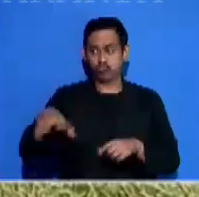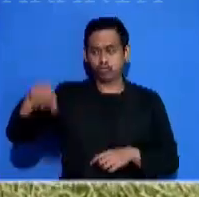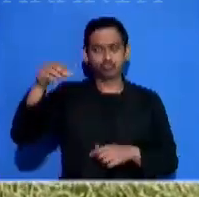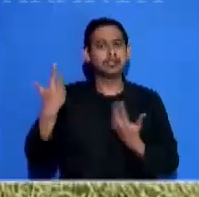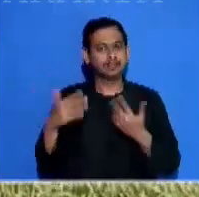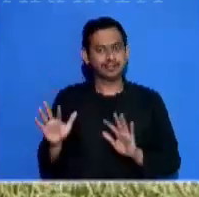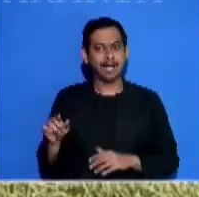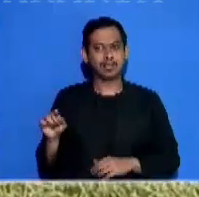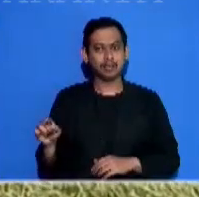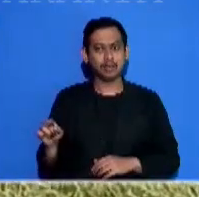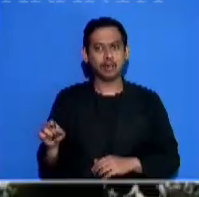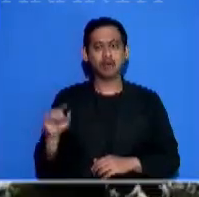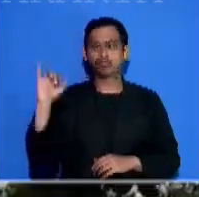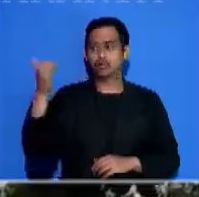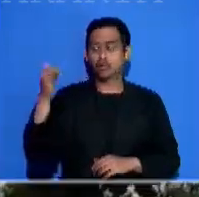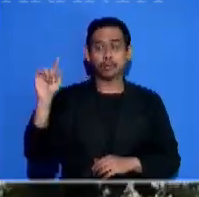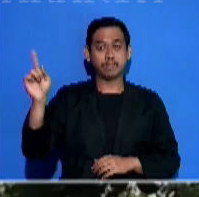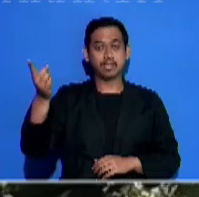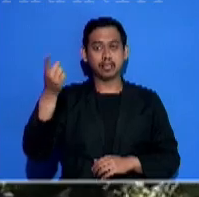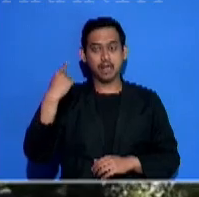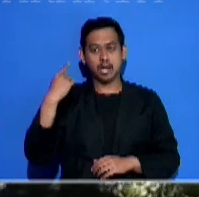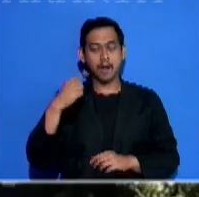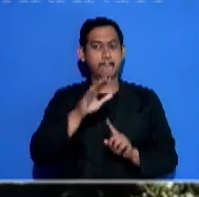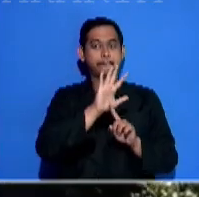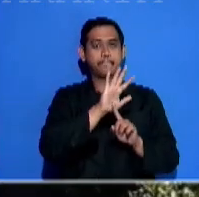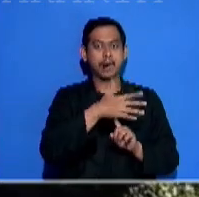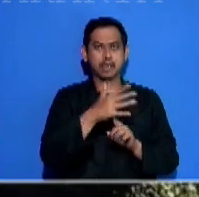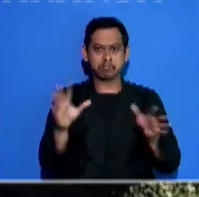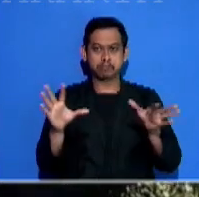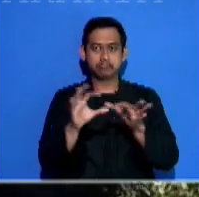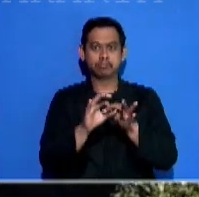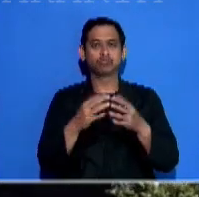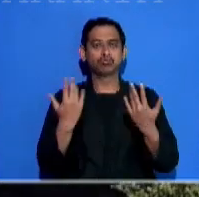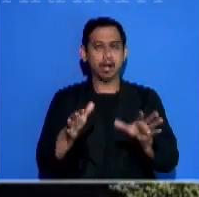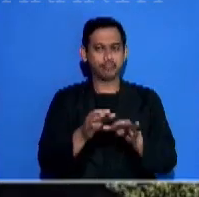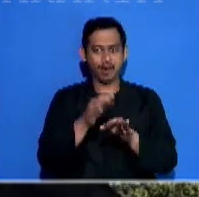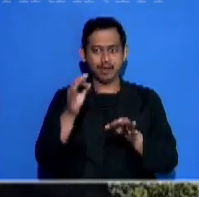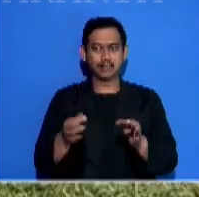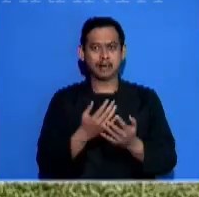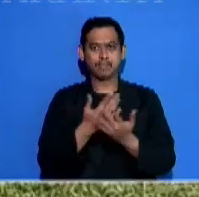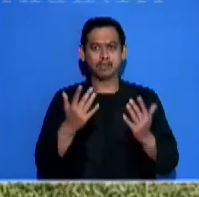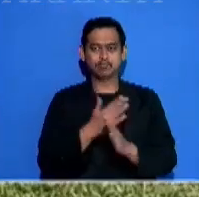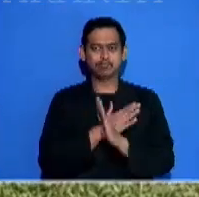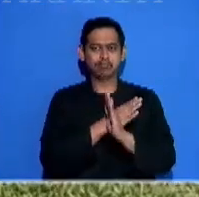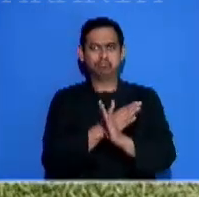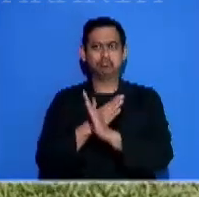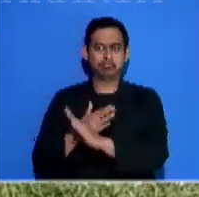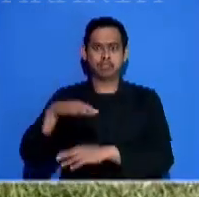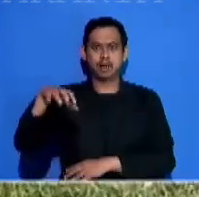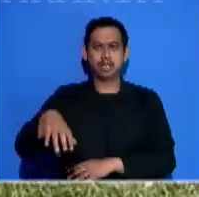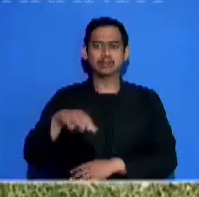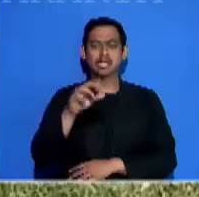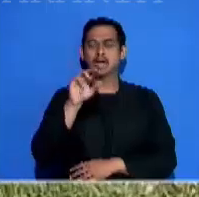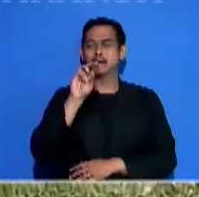y bersama pemerintah Kabupaten Bantul segera menyelesaikan persoalan penolakan warga terhadap pembangunan TPS 3R Karang